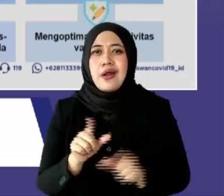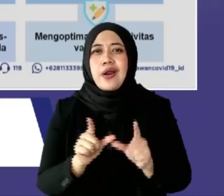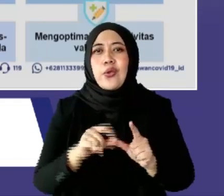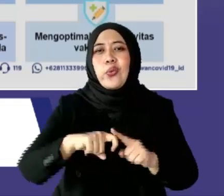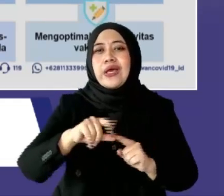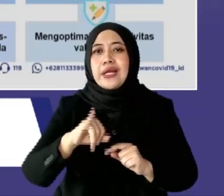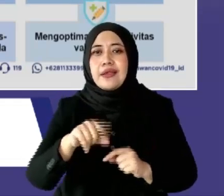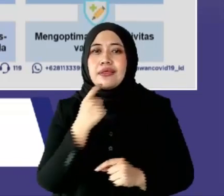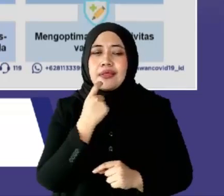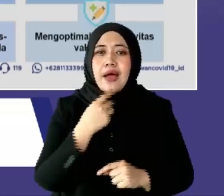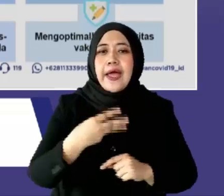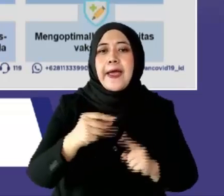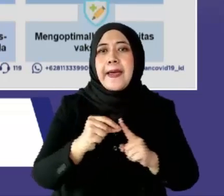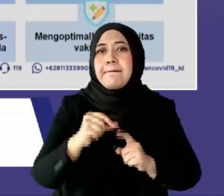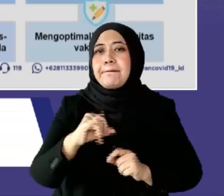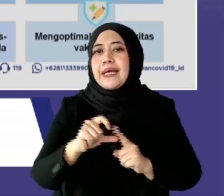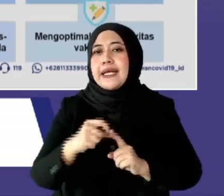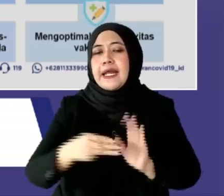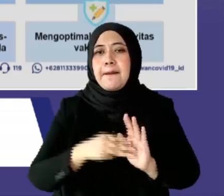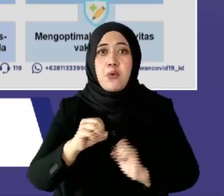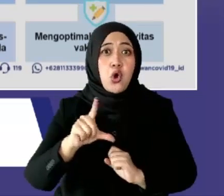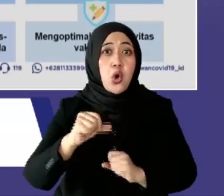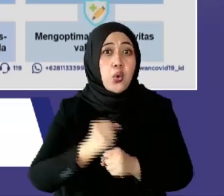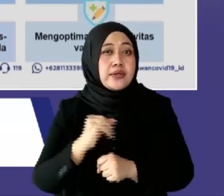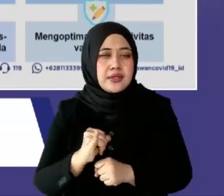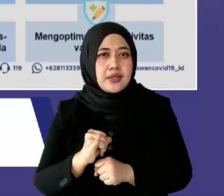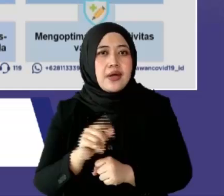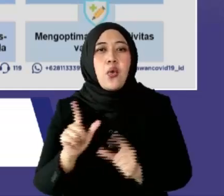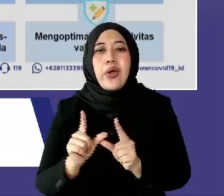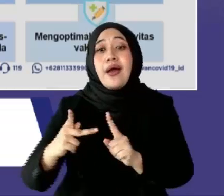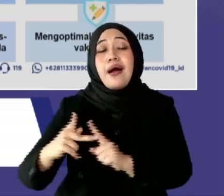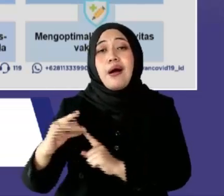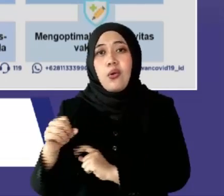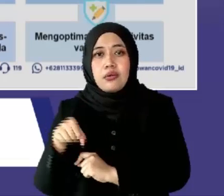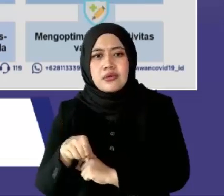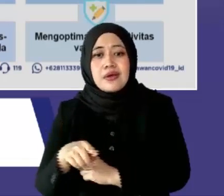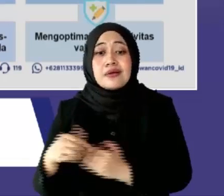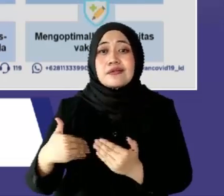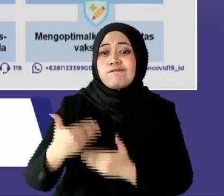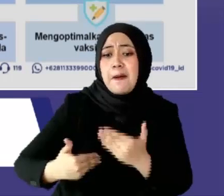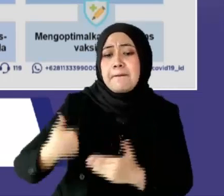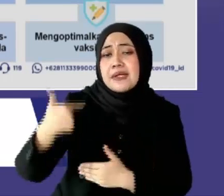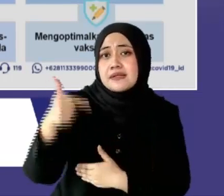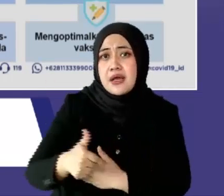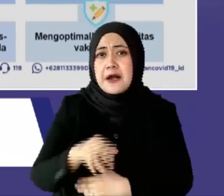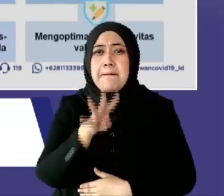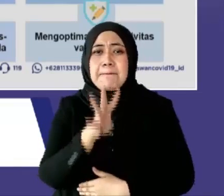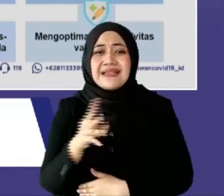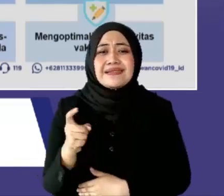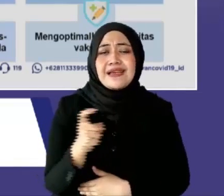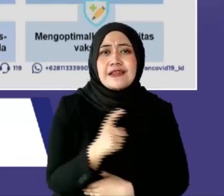Weekly Epidemiological Update oleh WHO, diketahui bahwa sampai saat ini terdapat 4 jenis